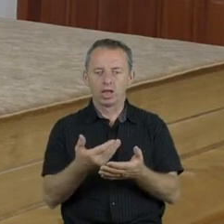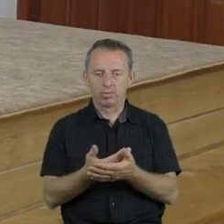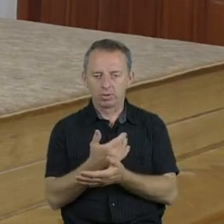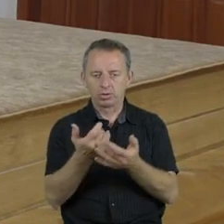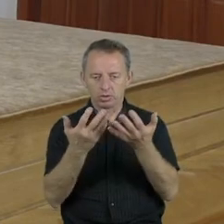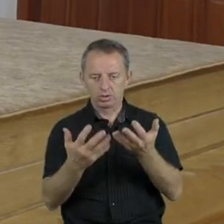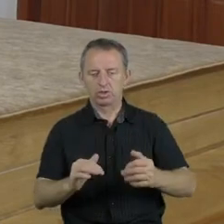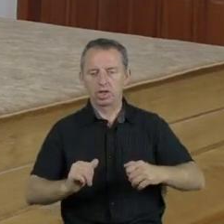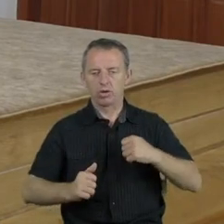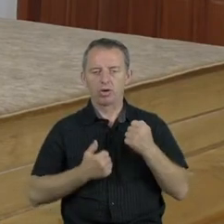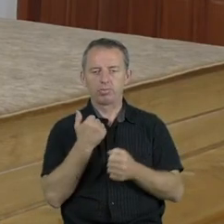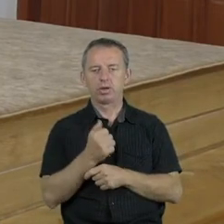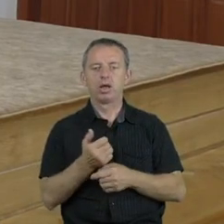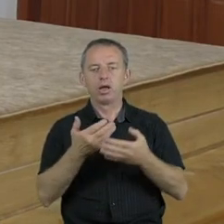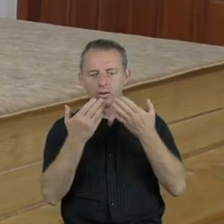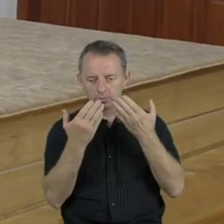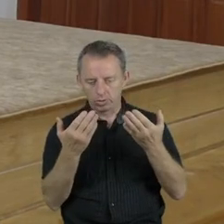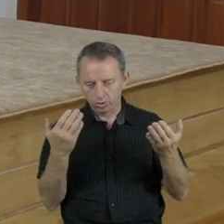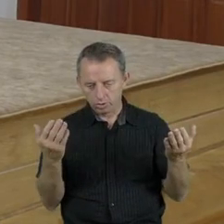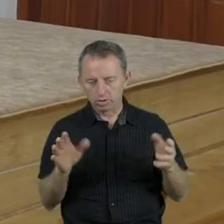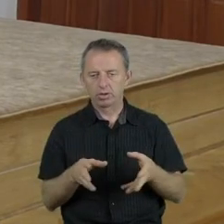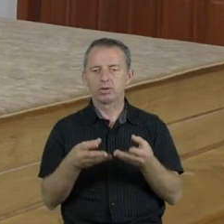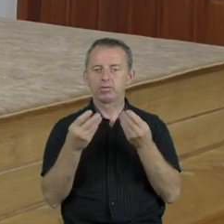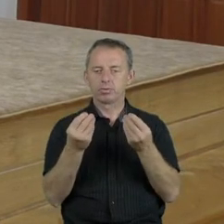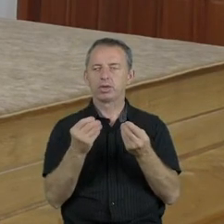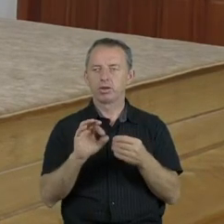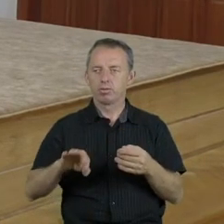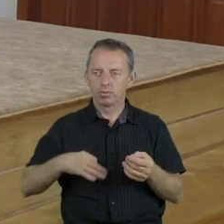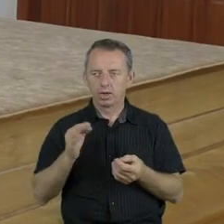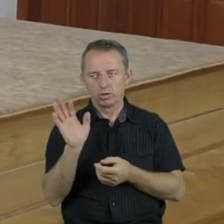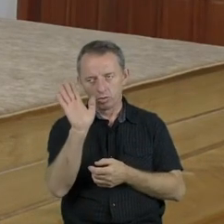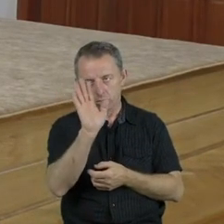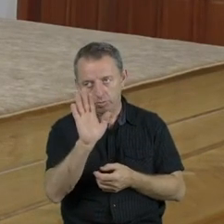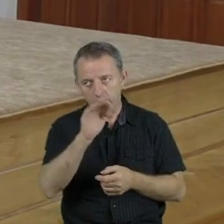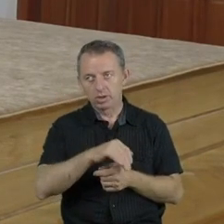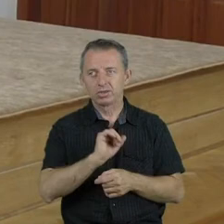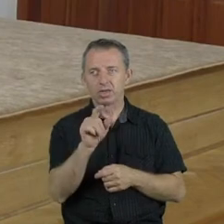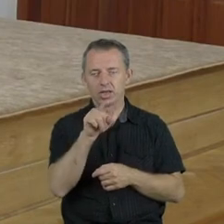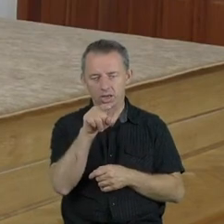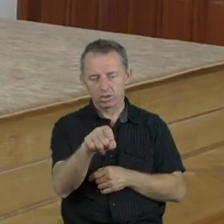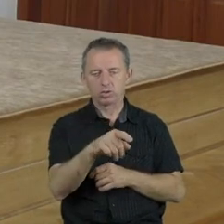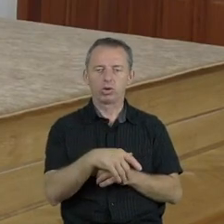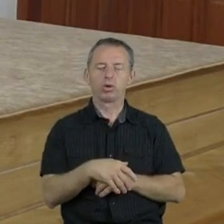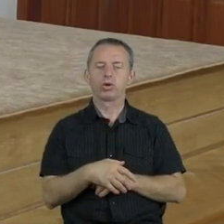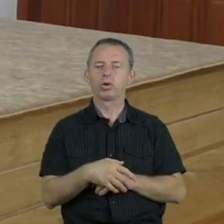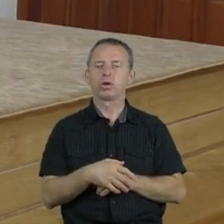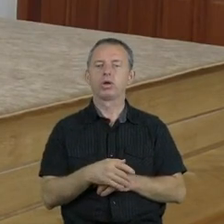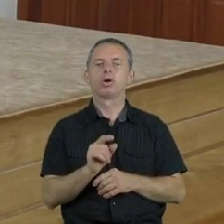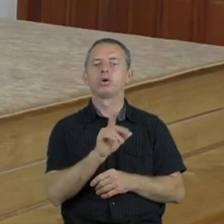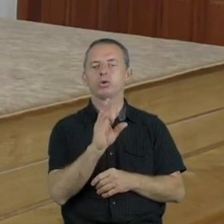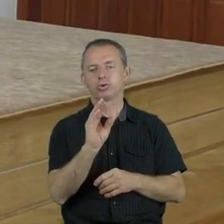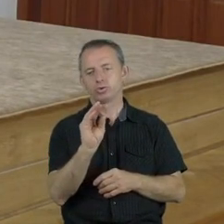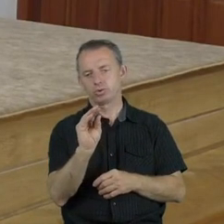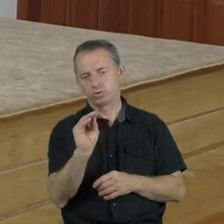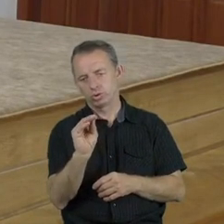chciałabym podziękować naszemu wspaniałemu Panu Bogu za to, że